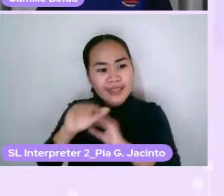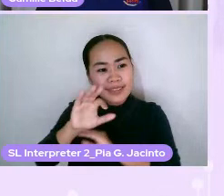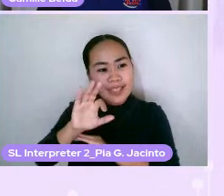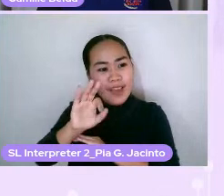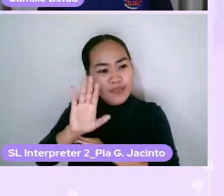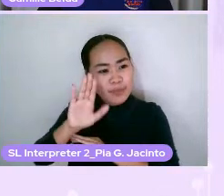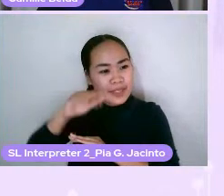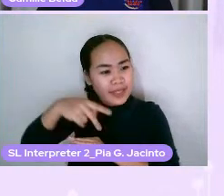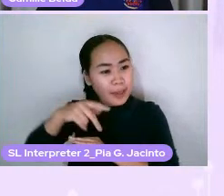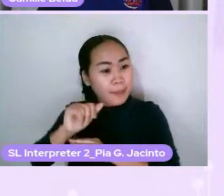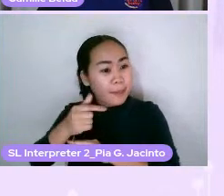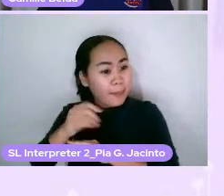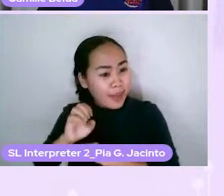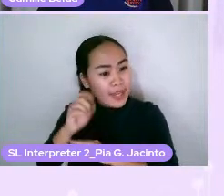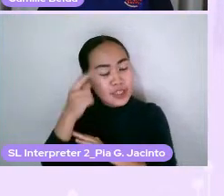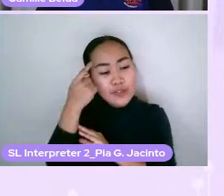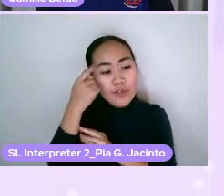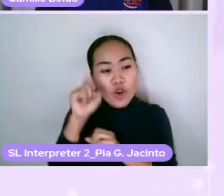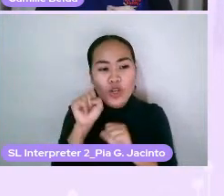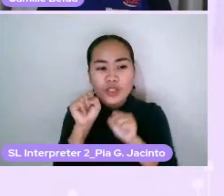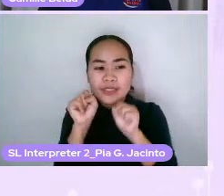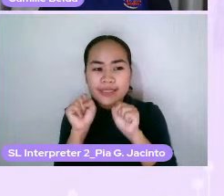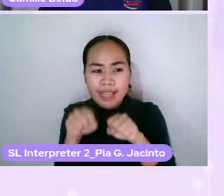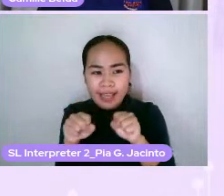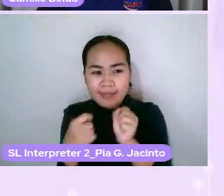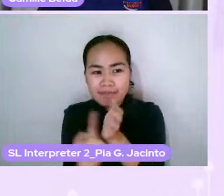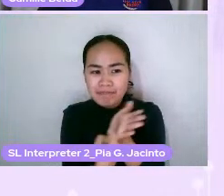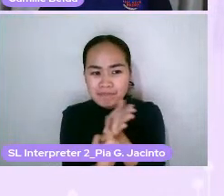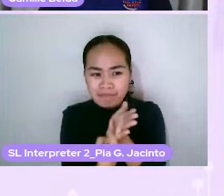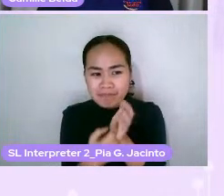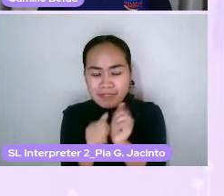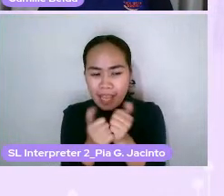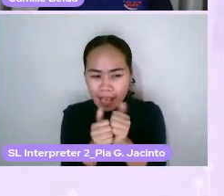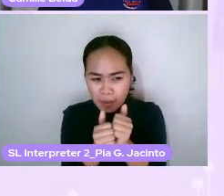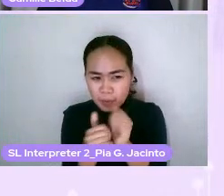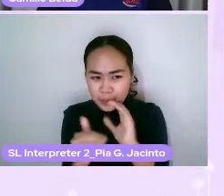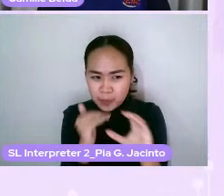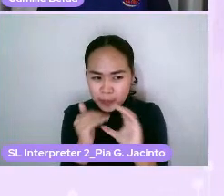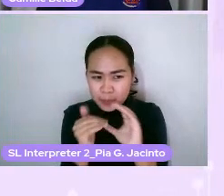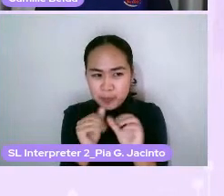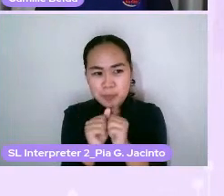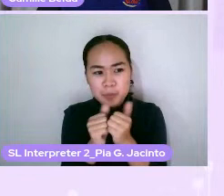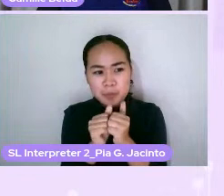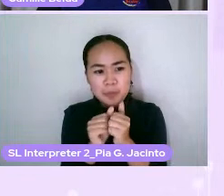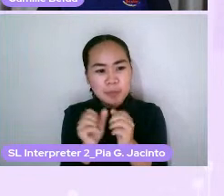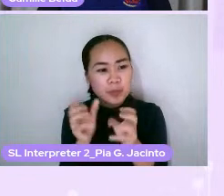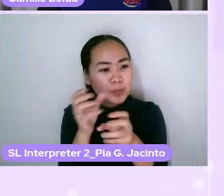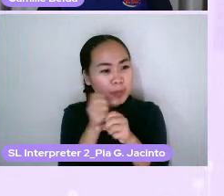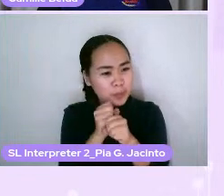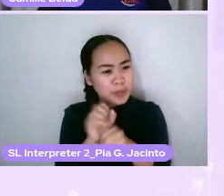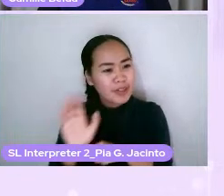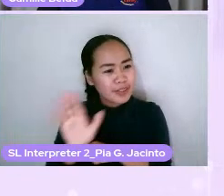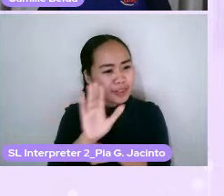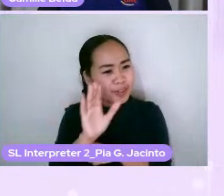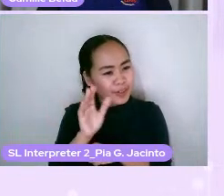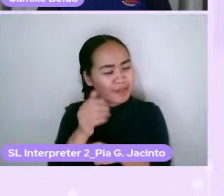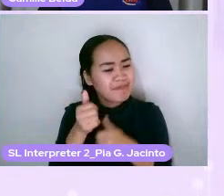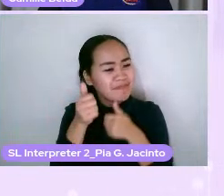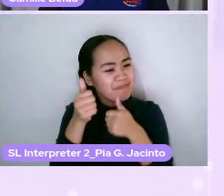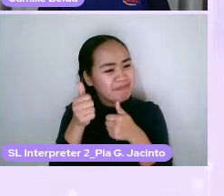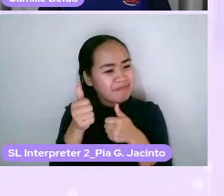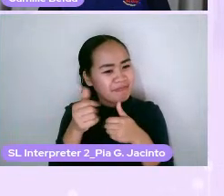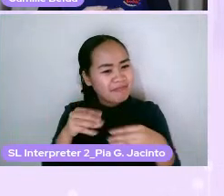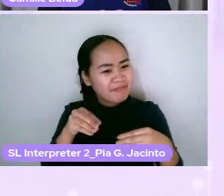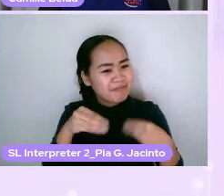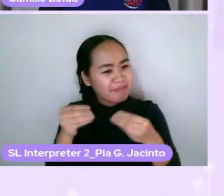page para makausap po namin o makausap kayo ng aming team tungkol sa pag-claim ng inyong premyo. Siguraduhin